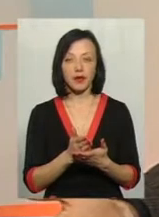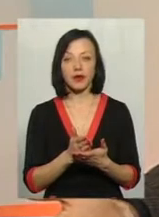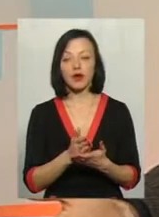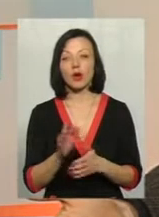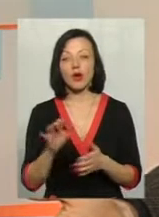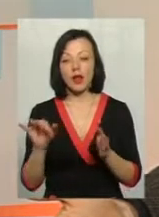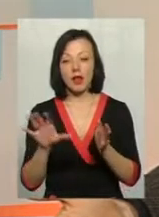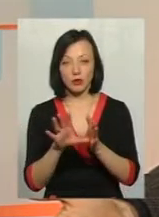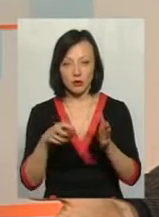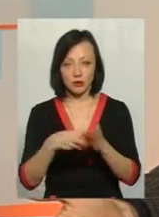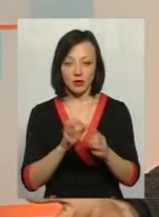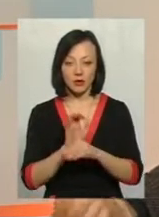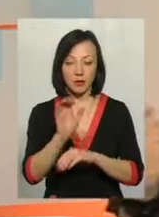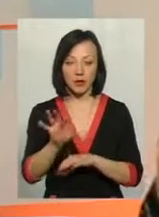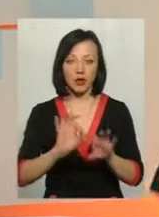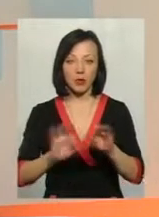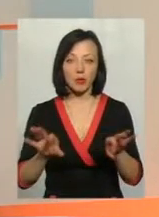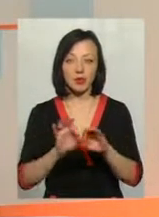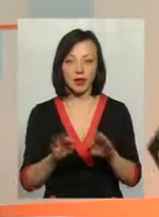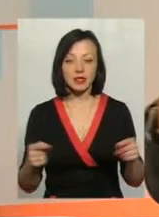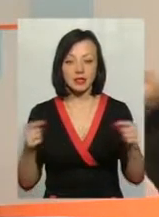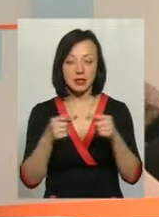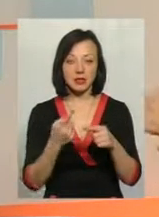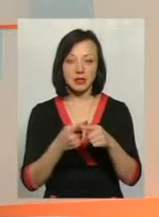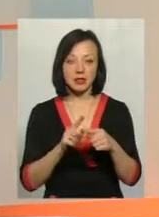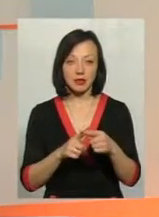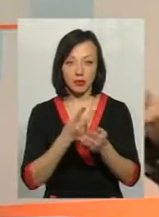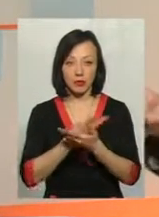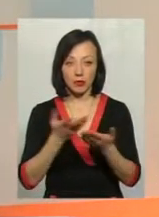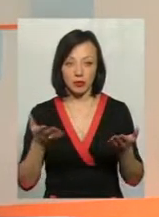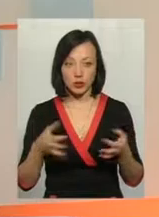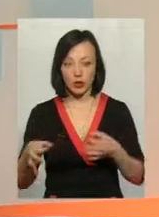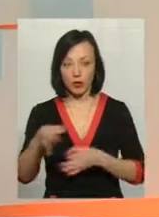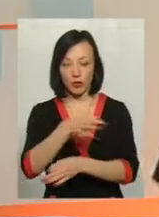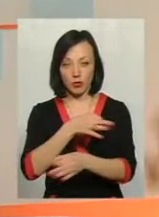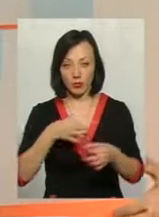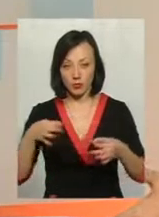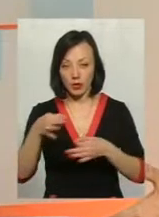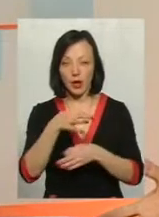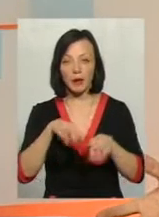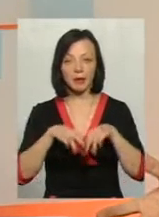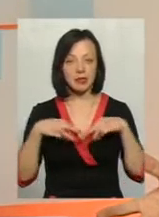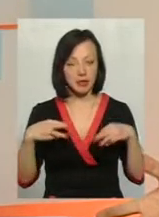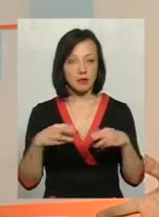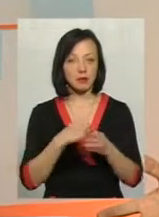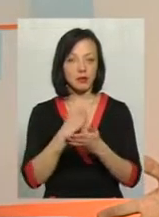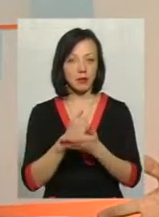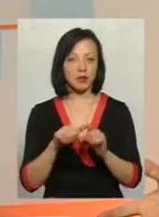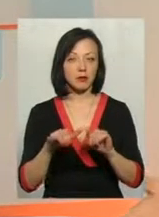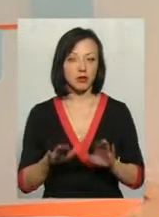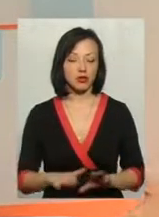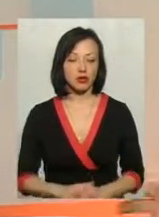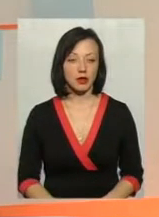можна відправляти свої коментарі. І саме на основі цих публічних комунікацій міністерство і буде приймати